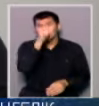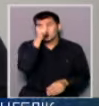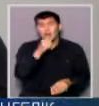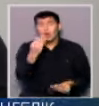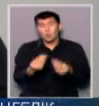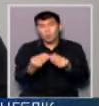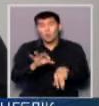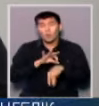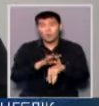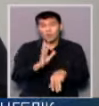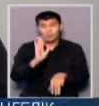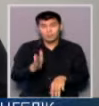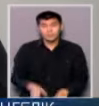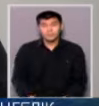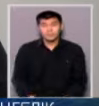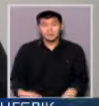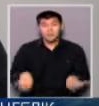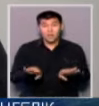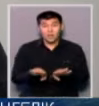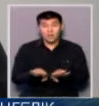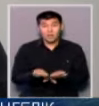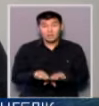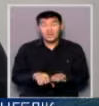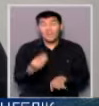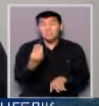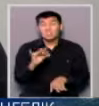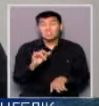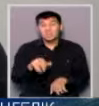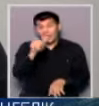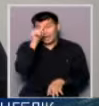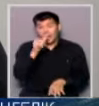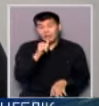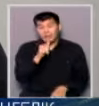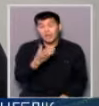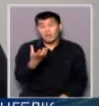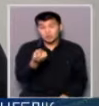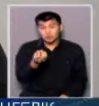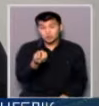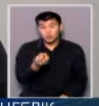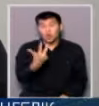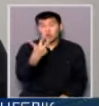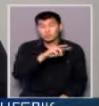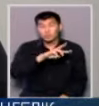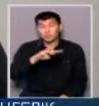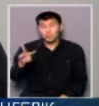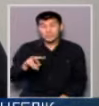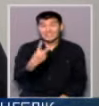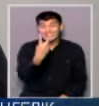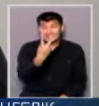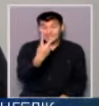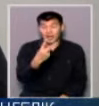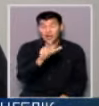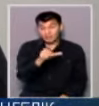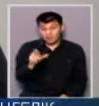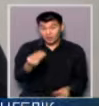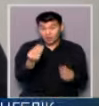ойнатылады. Сол себептен шілде айында және тағы да 3 миллионнан 2 сертификат